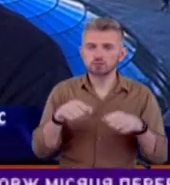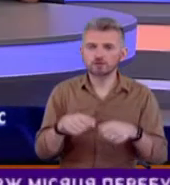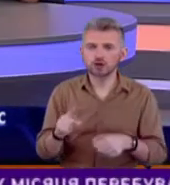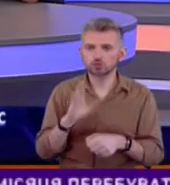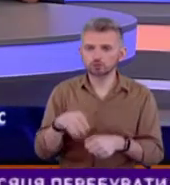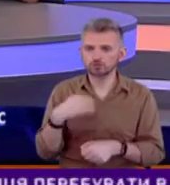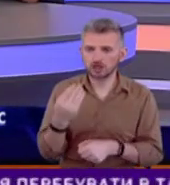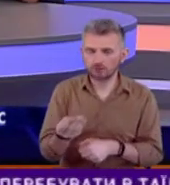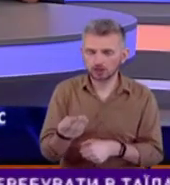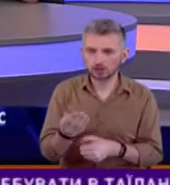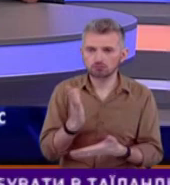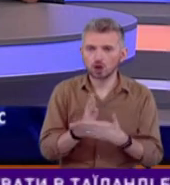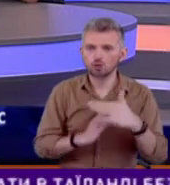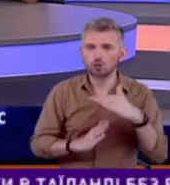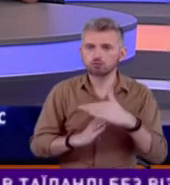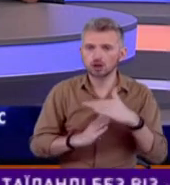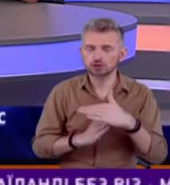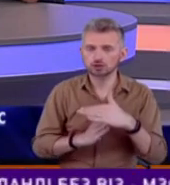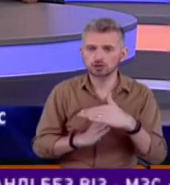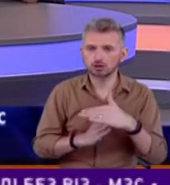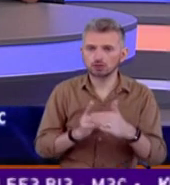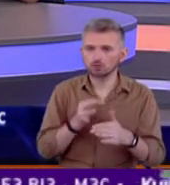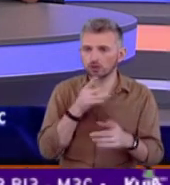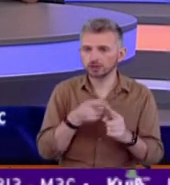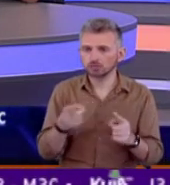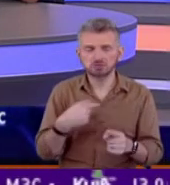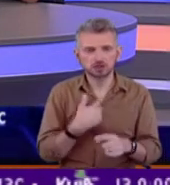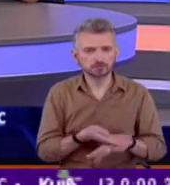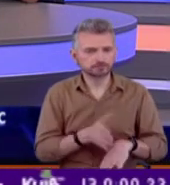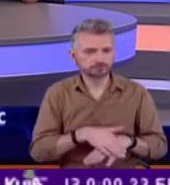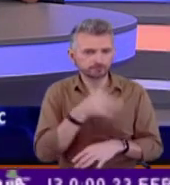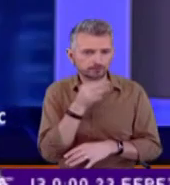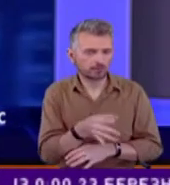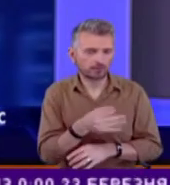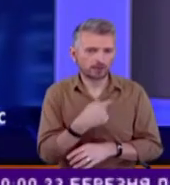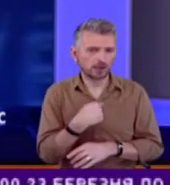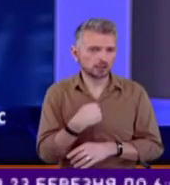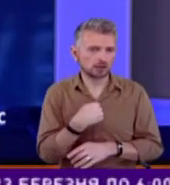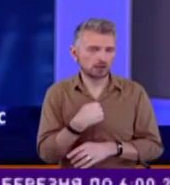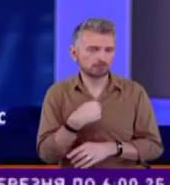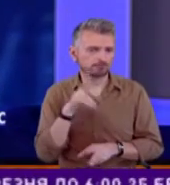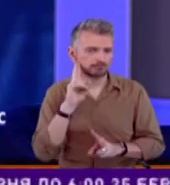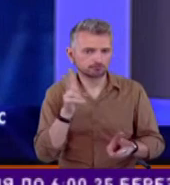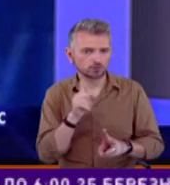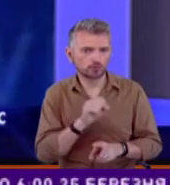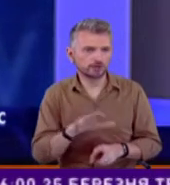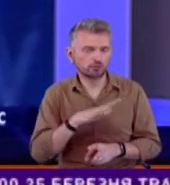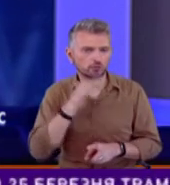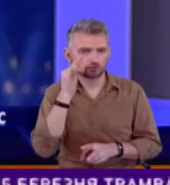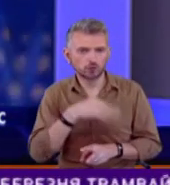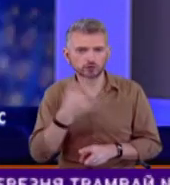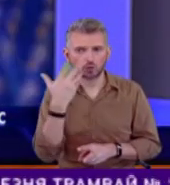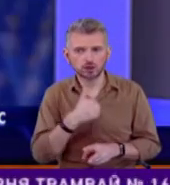будуть видаватися, мають обмеження по терміну? Мені складно сказати, але я знову ж таки не обізнаний, що в Європі був досвід,